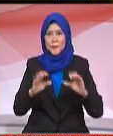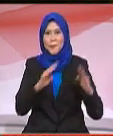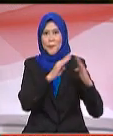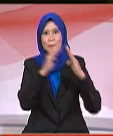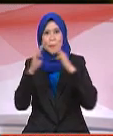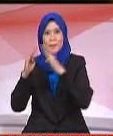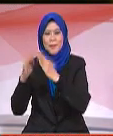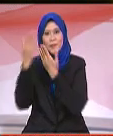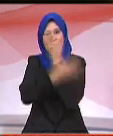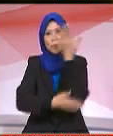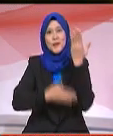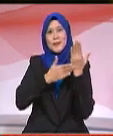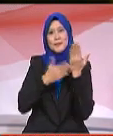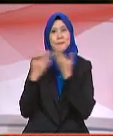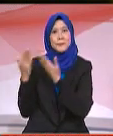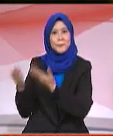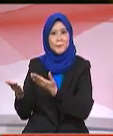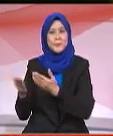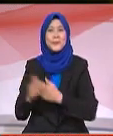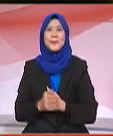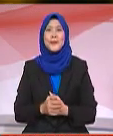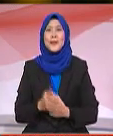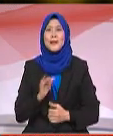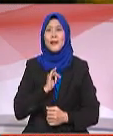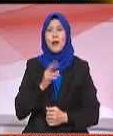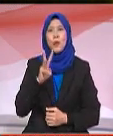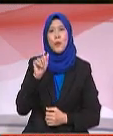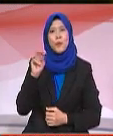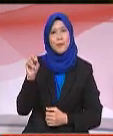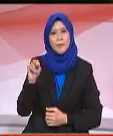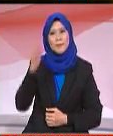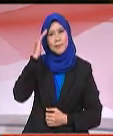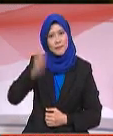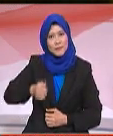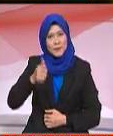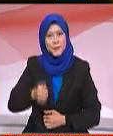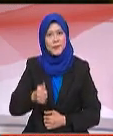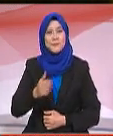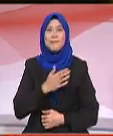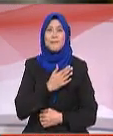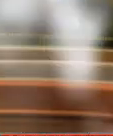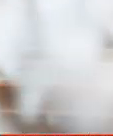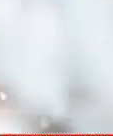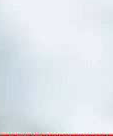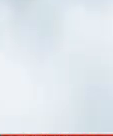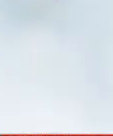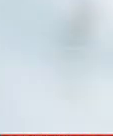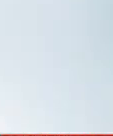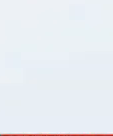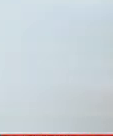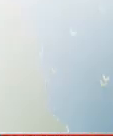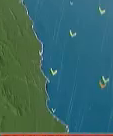utama di seluruh Malaysia. Sekian pada Map Malaysia, saya Wan Hafiz. Assalamualaikum dan salam sejahtera.